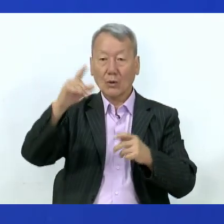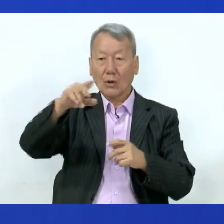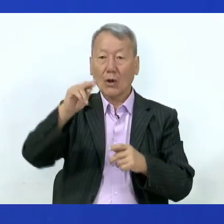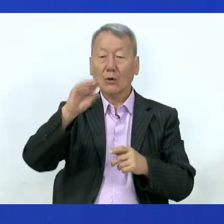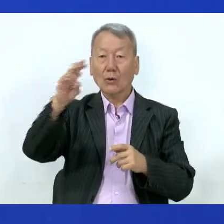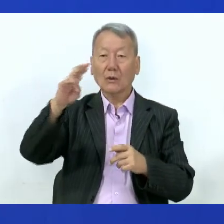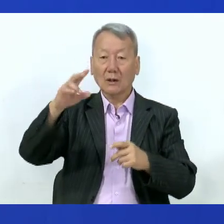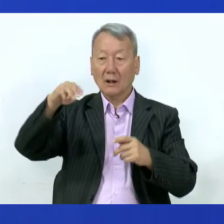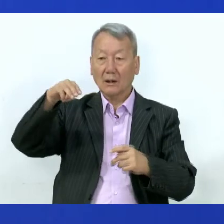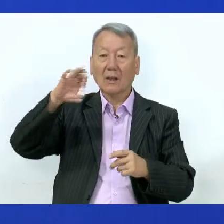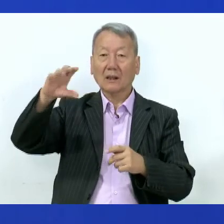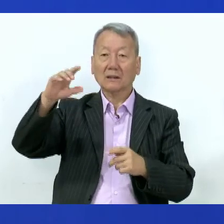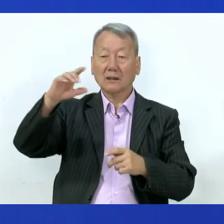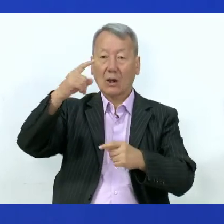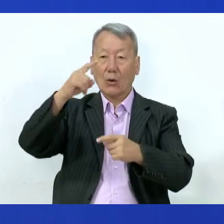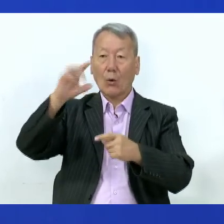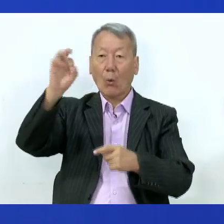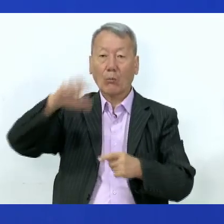Чонкавкат Талабадской области.